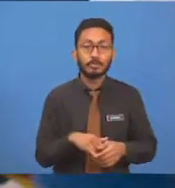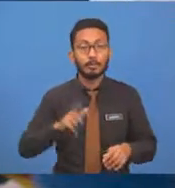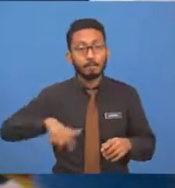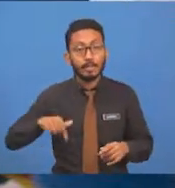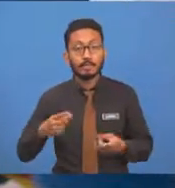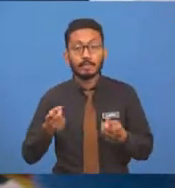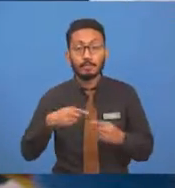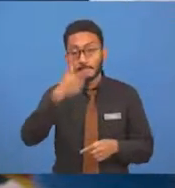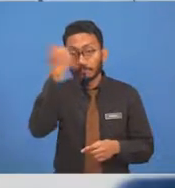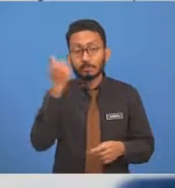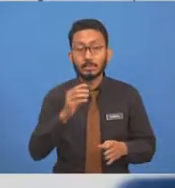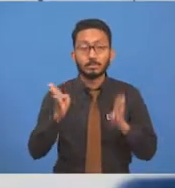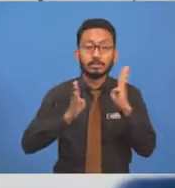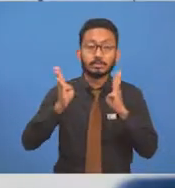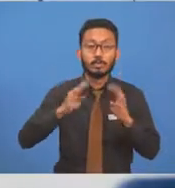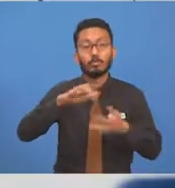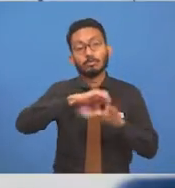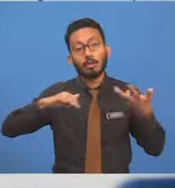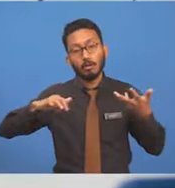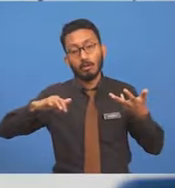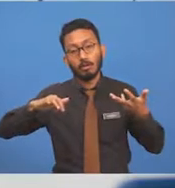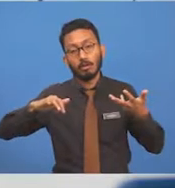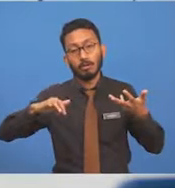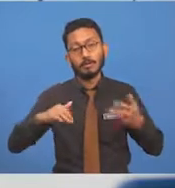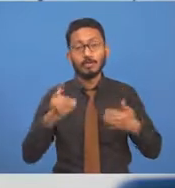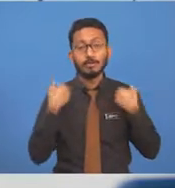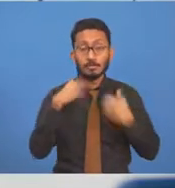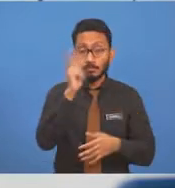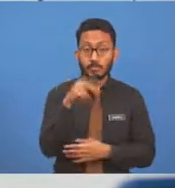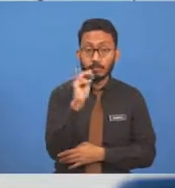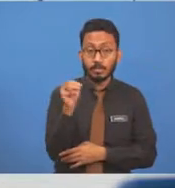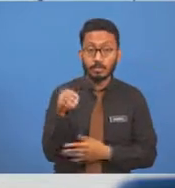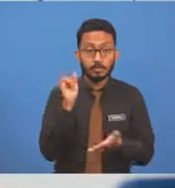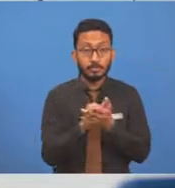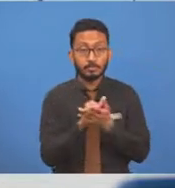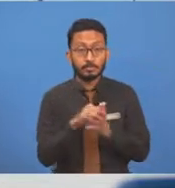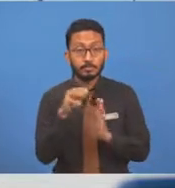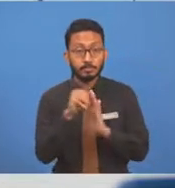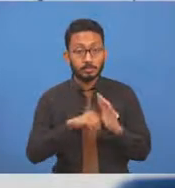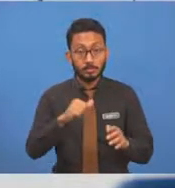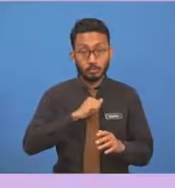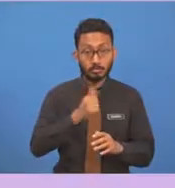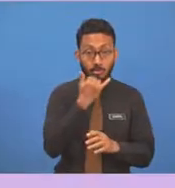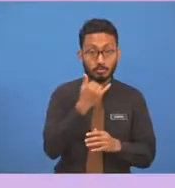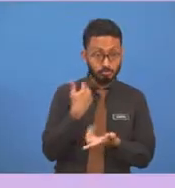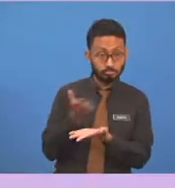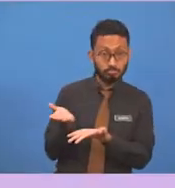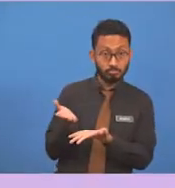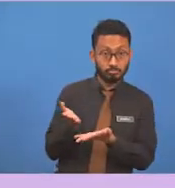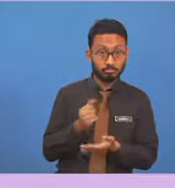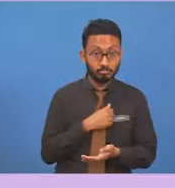bas sekolahnya rosak. Adakah murid itu mengaku kesalahan dan meminta maaf kepada cikgu?